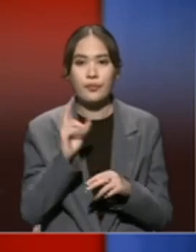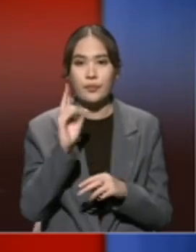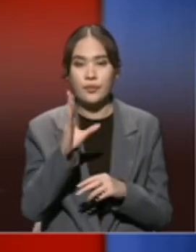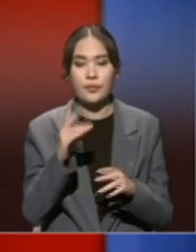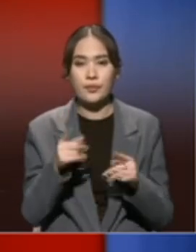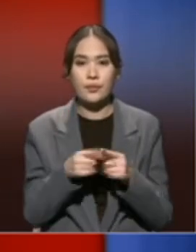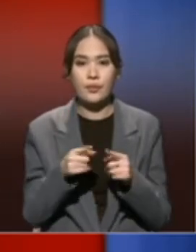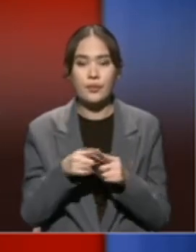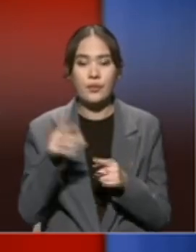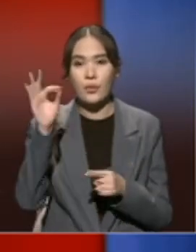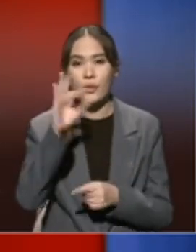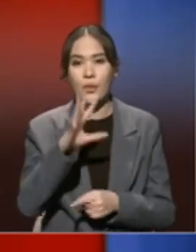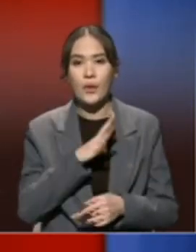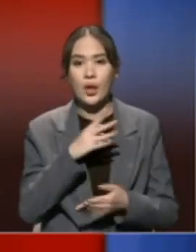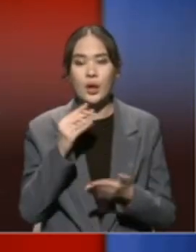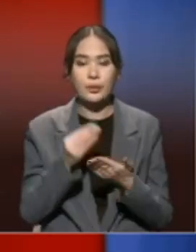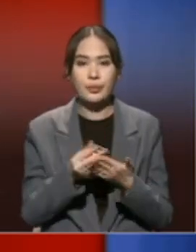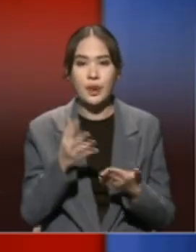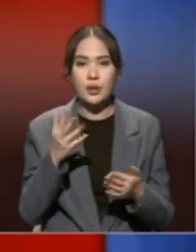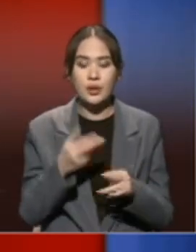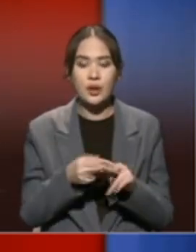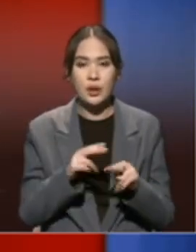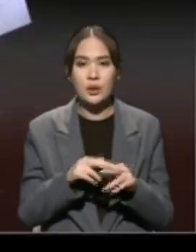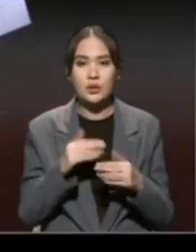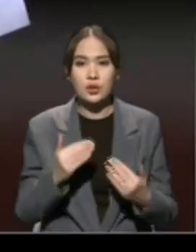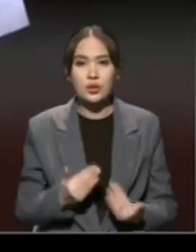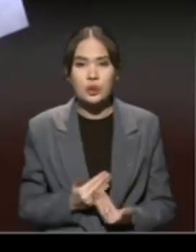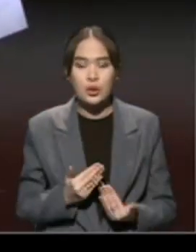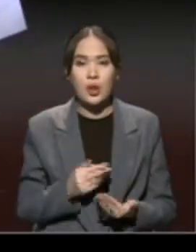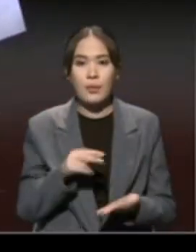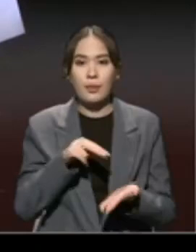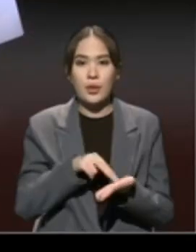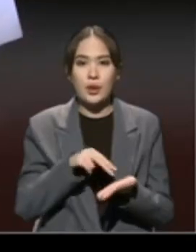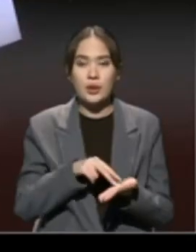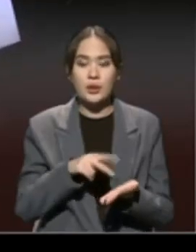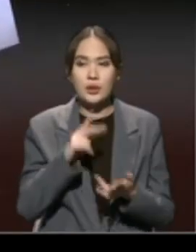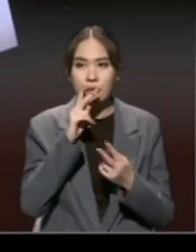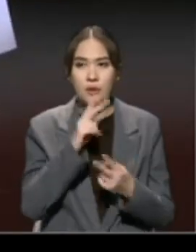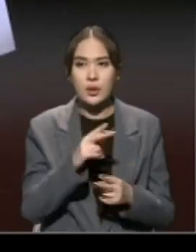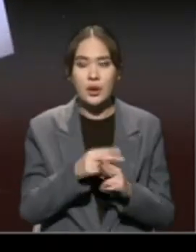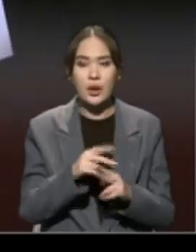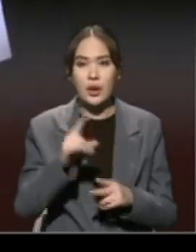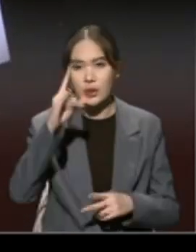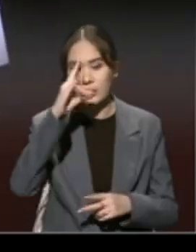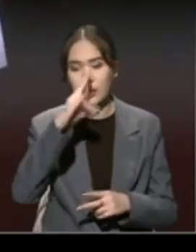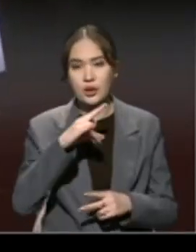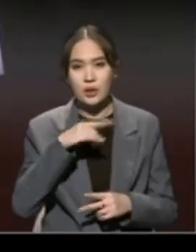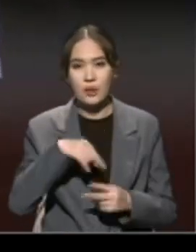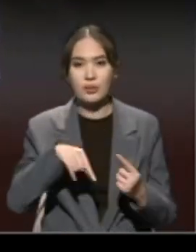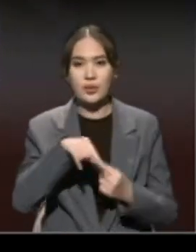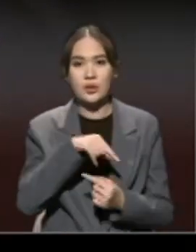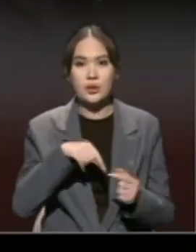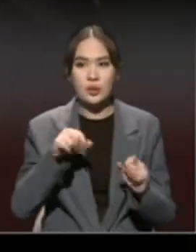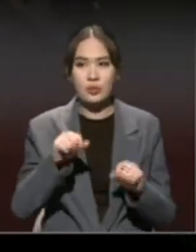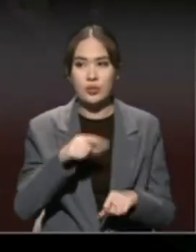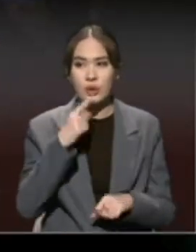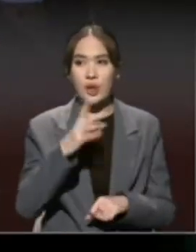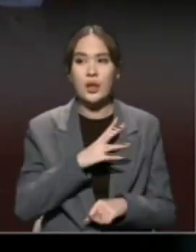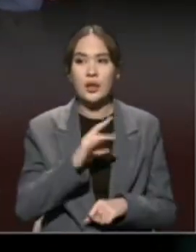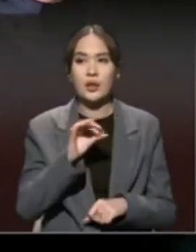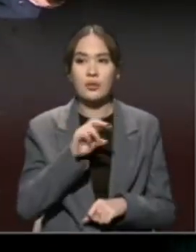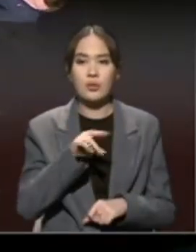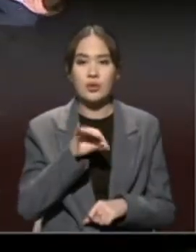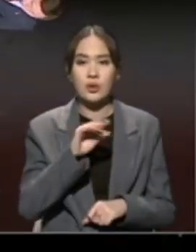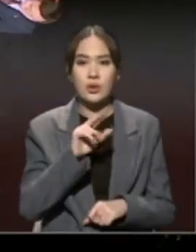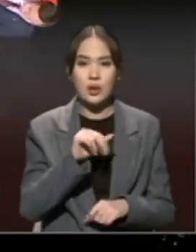жалдаудың яғни құнының қымбаттығы, өте қымбаттығы. Бұл және тұрғын үй бағасына да қатты әсер етіп отыр. Қазақша бизнес деп айтады бұны. Азаматтар не істейді? Ипотекаға